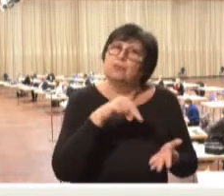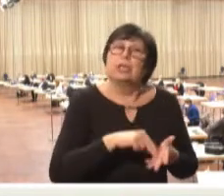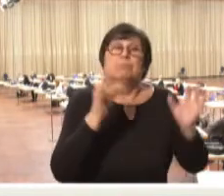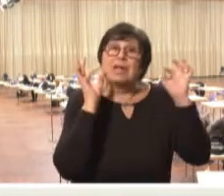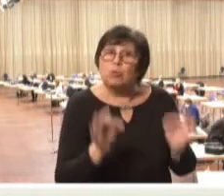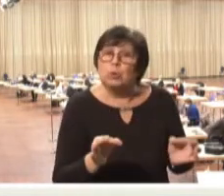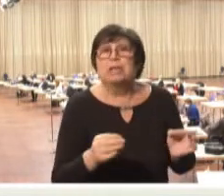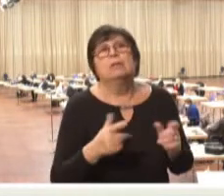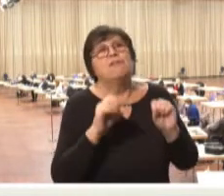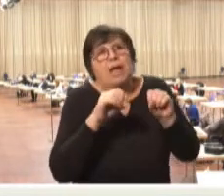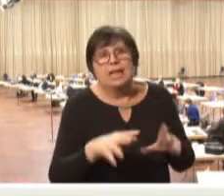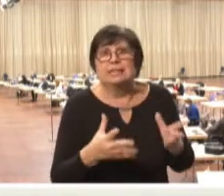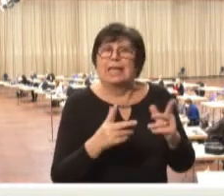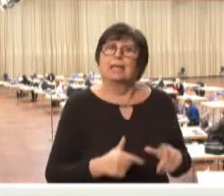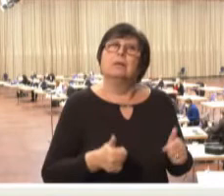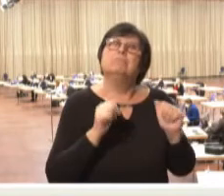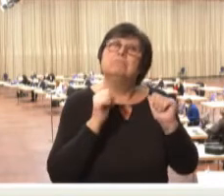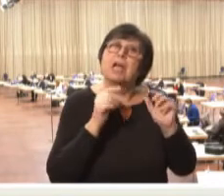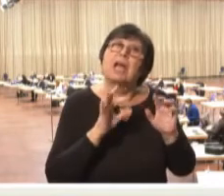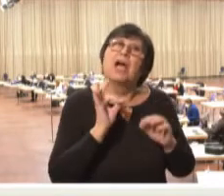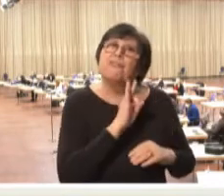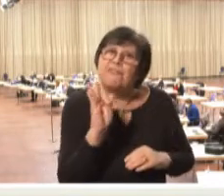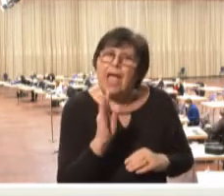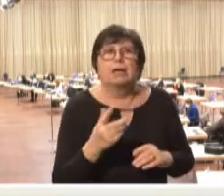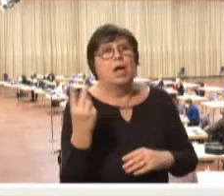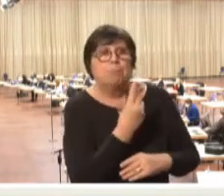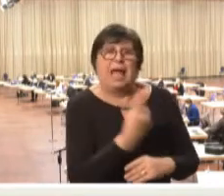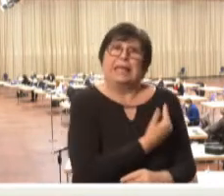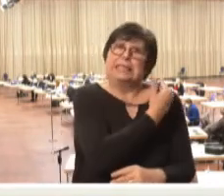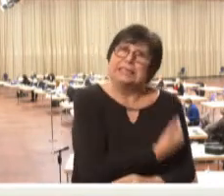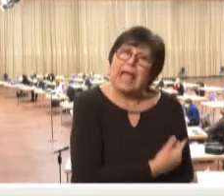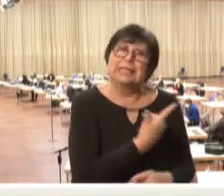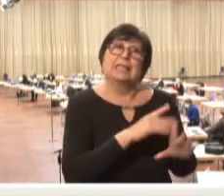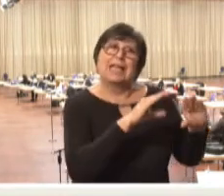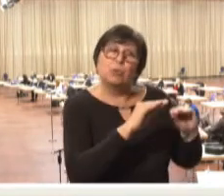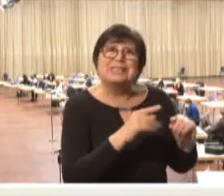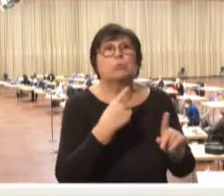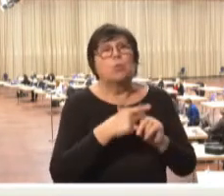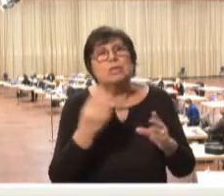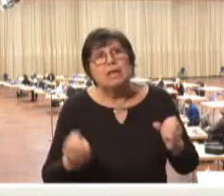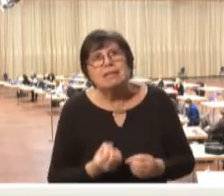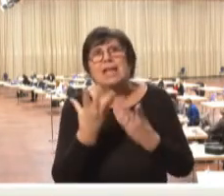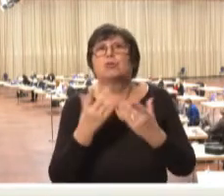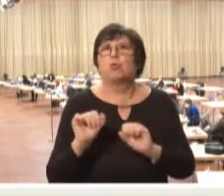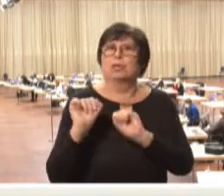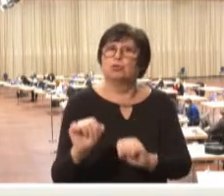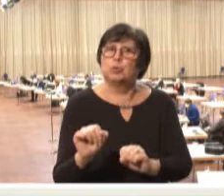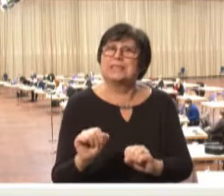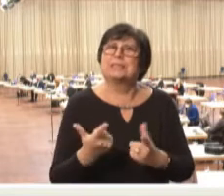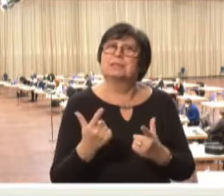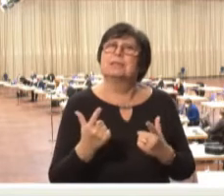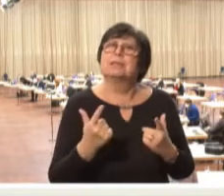gute, eine verlässliche, aber auch eine faire und beide Seiten der Landnutzung und des Naturschutzes